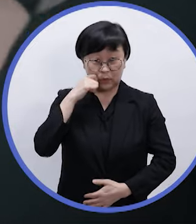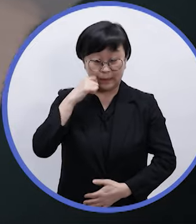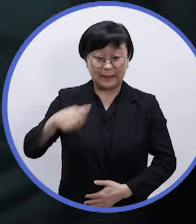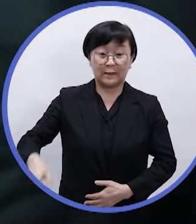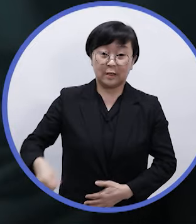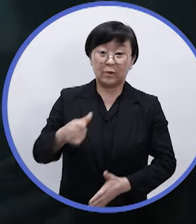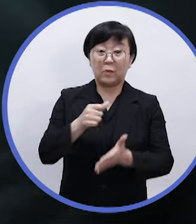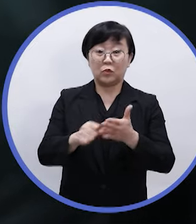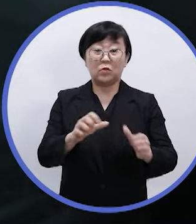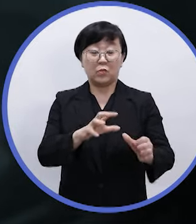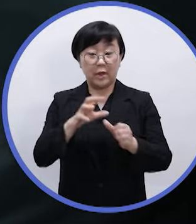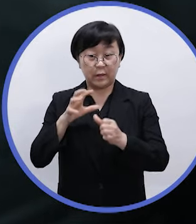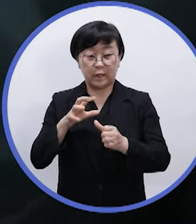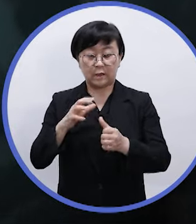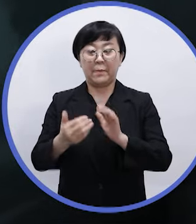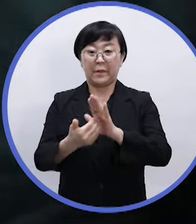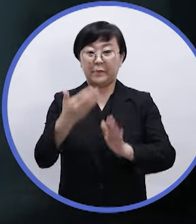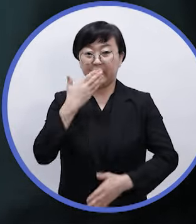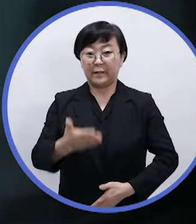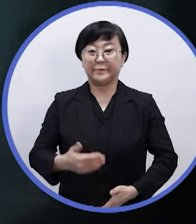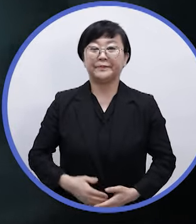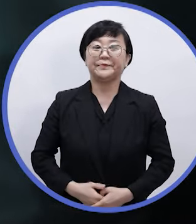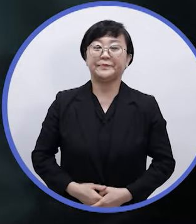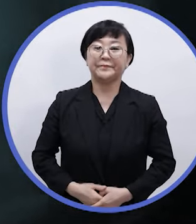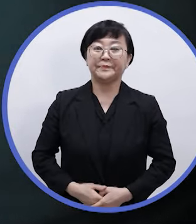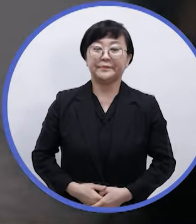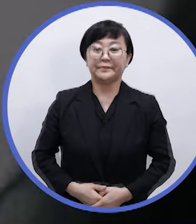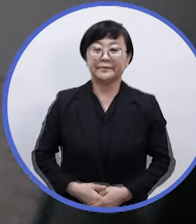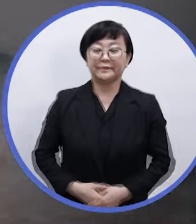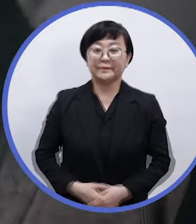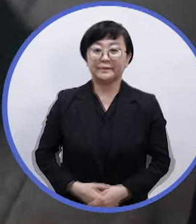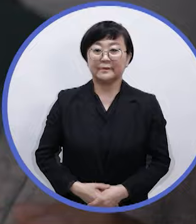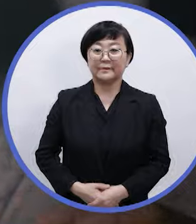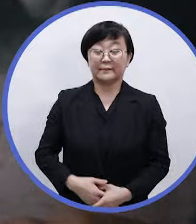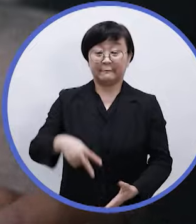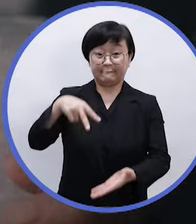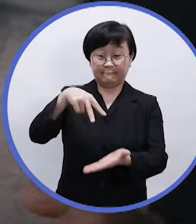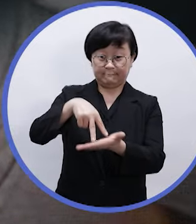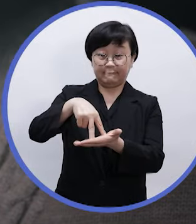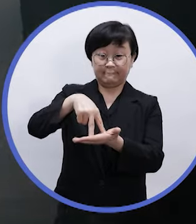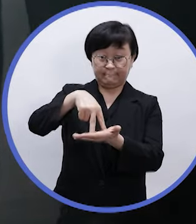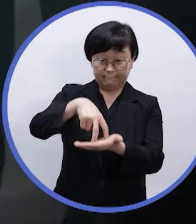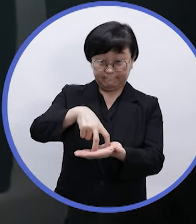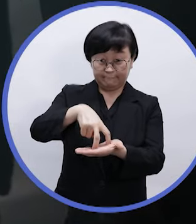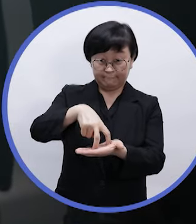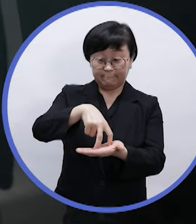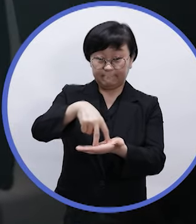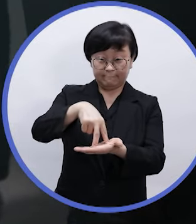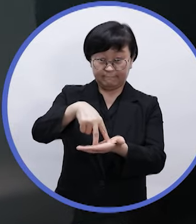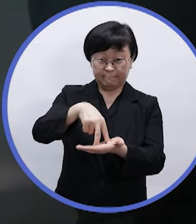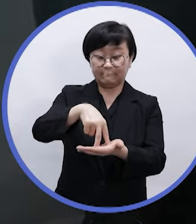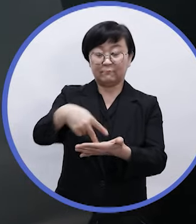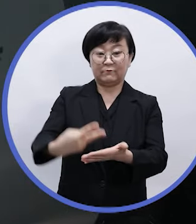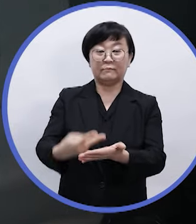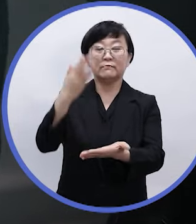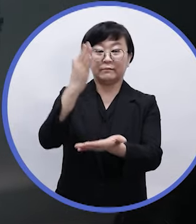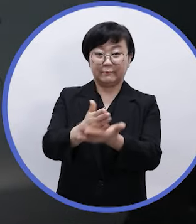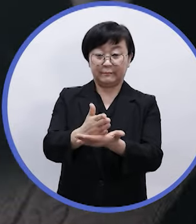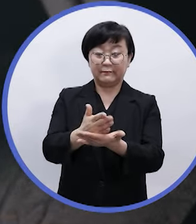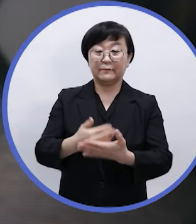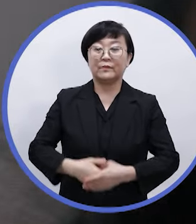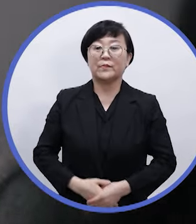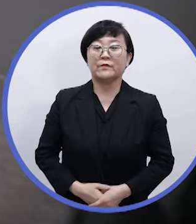어렵다면 가방 등 소지품으로 보호하세요 무릎을 살짝 굽히고 다리를 벌려 넘어지지